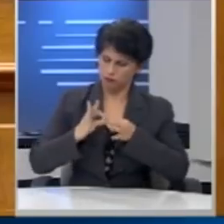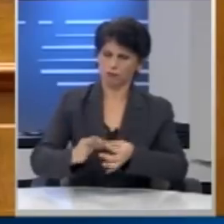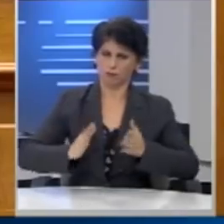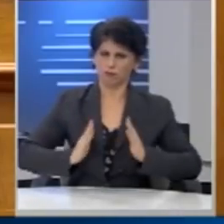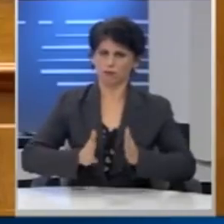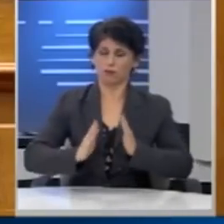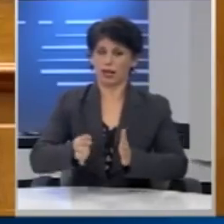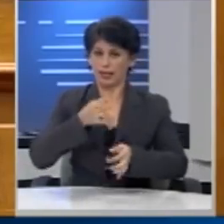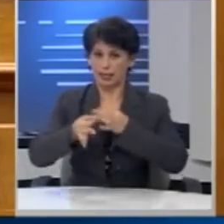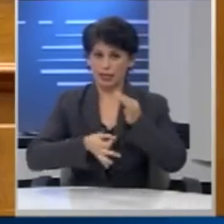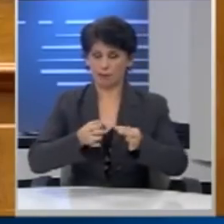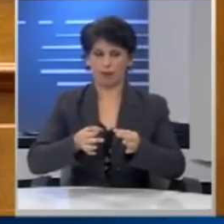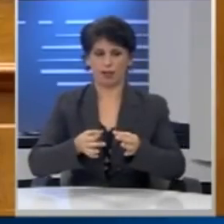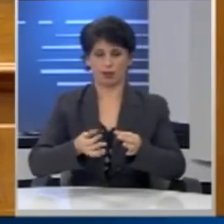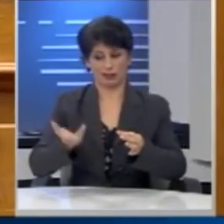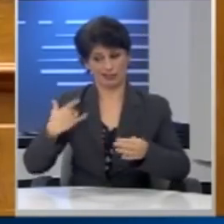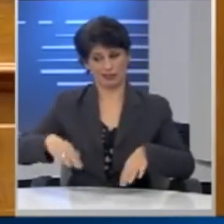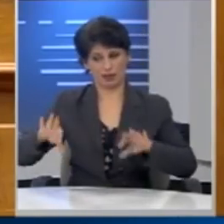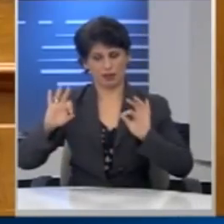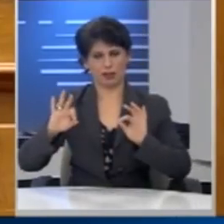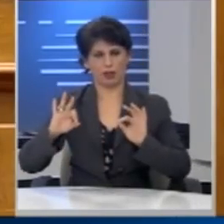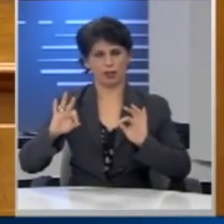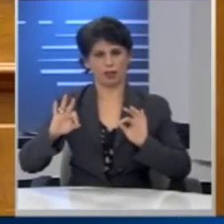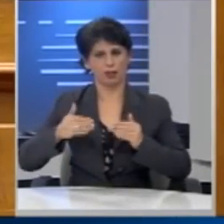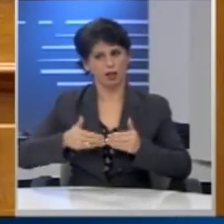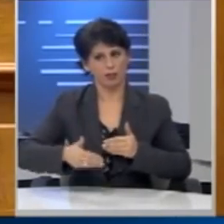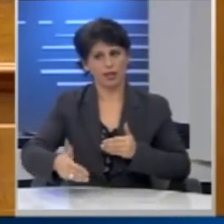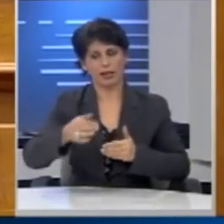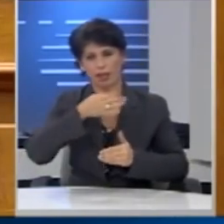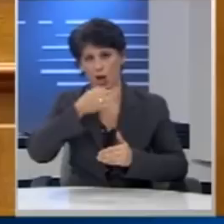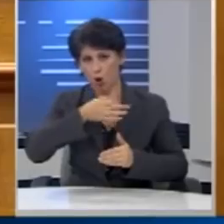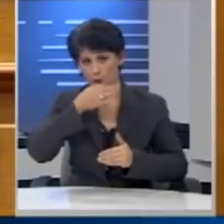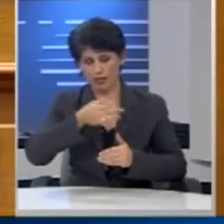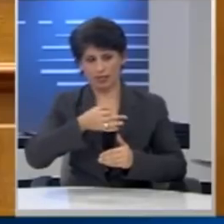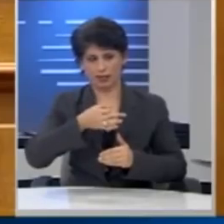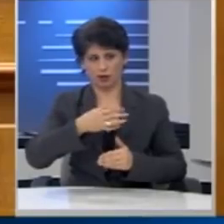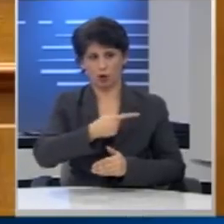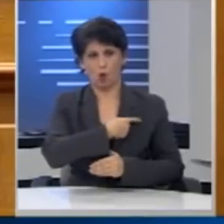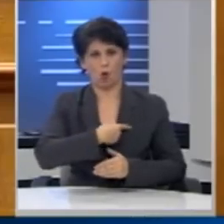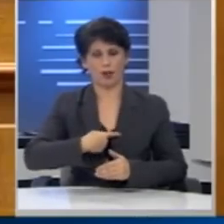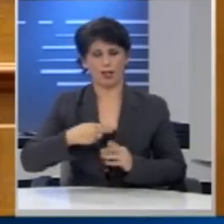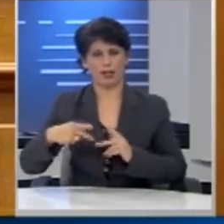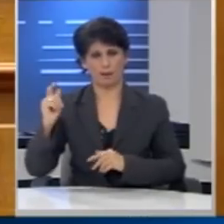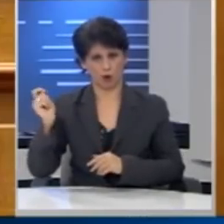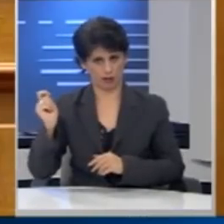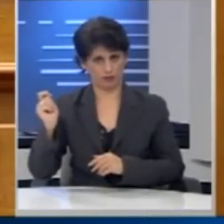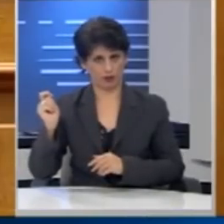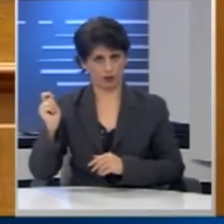Αναφέρθηκα στην εισαγωγή μου ότι κατά τη διάρκεια της ομιλίας του, ο αρχηγός της